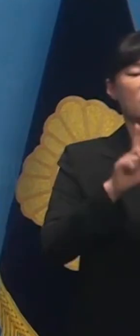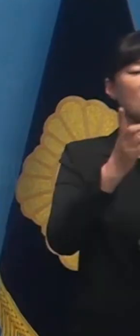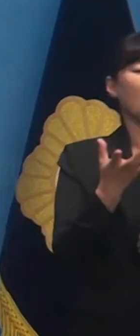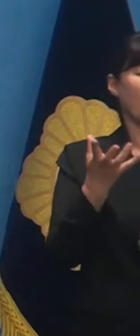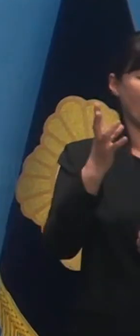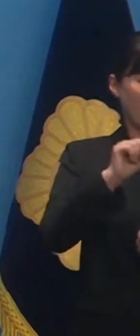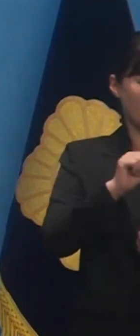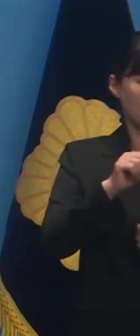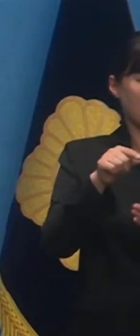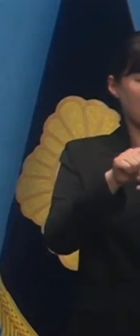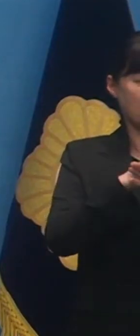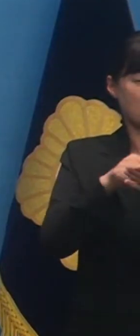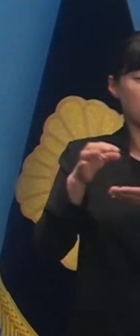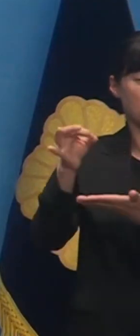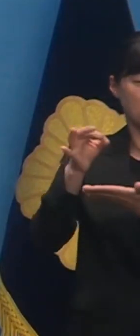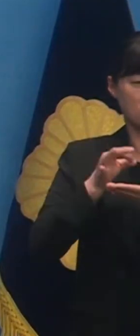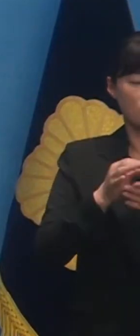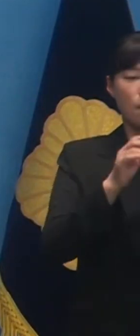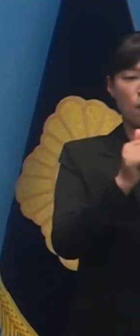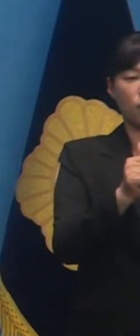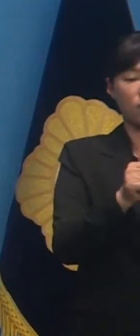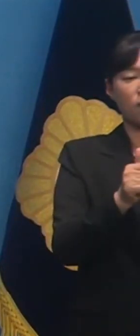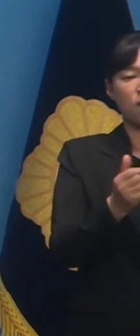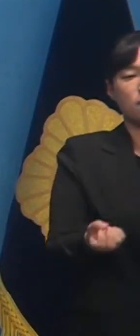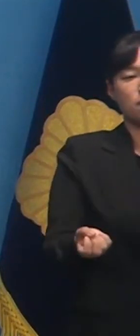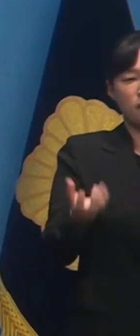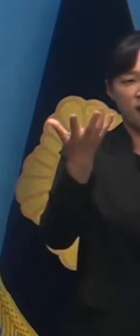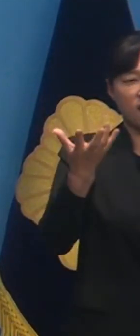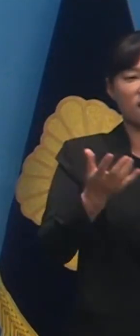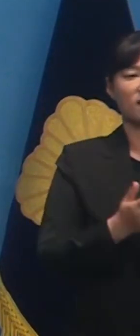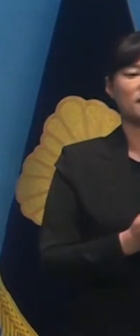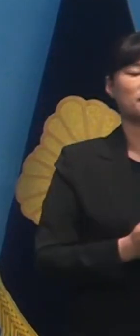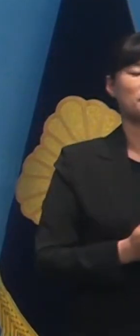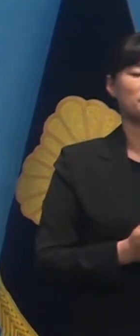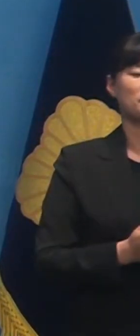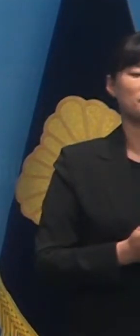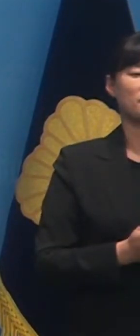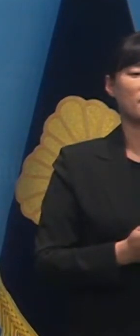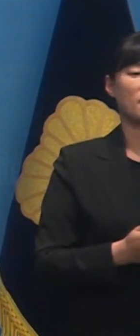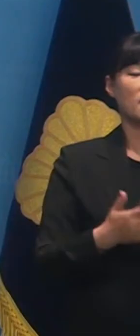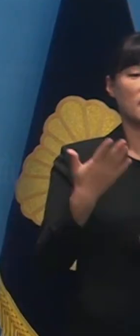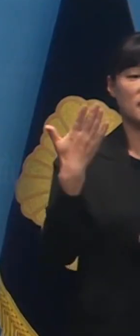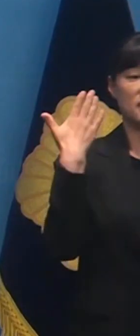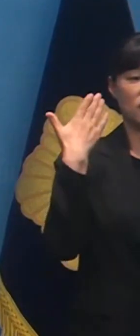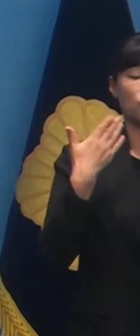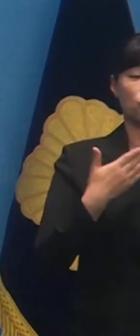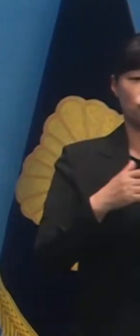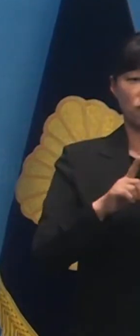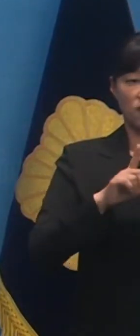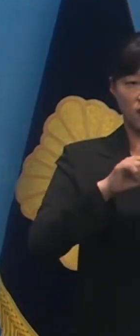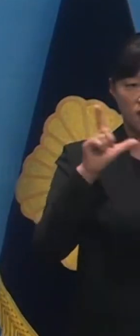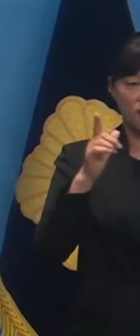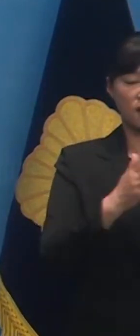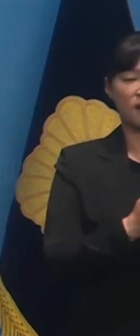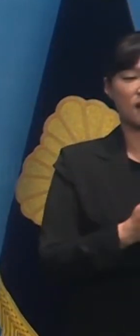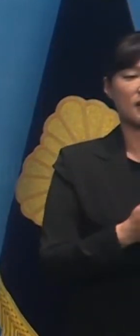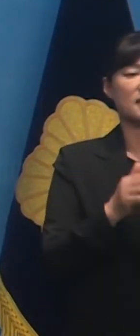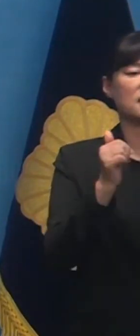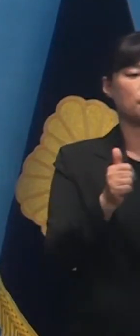원 배상을 받아야 한다는 법원 판결이 뒤늦게 알려졌습니다. 지난달 9일 나온 항소심